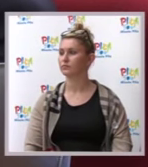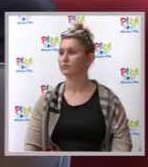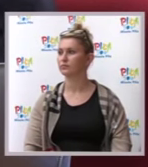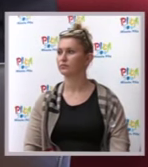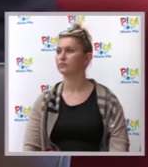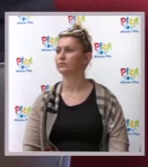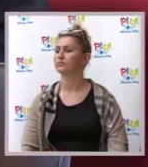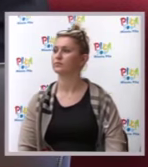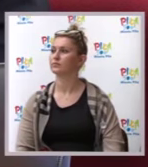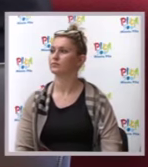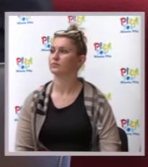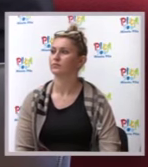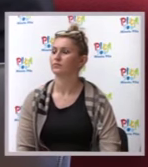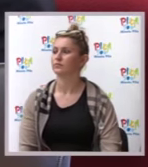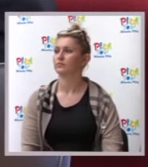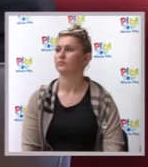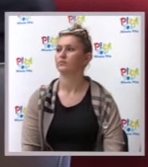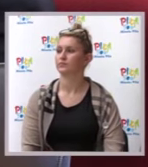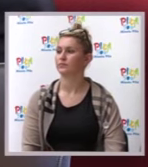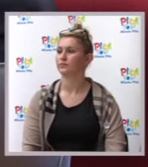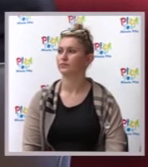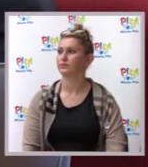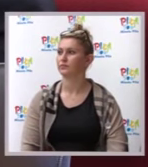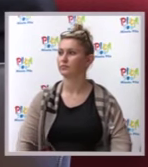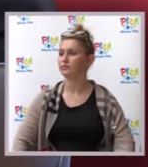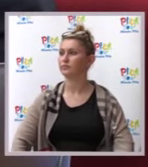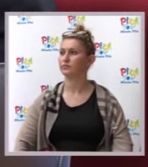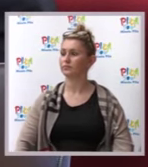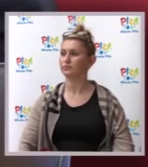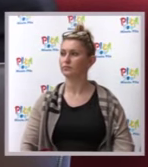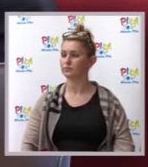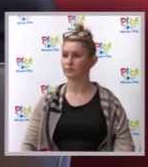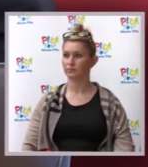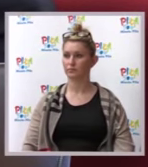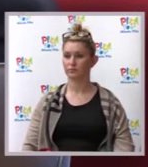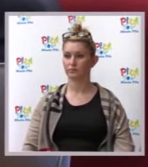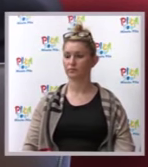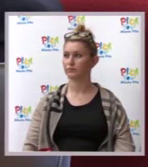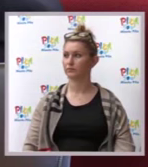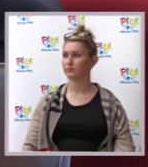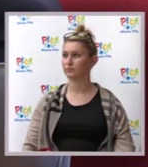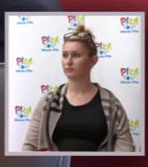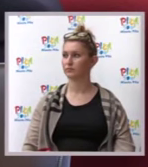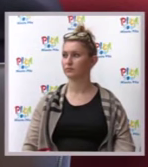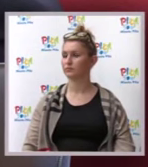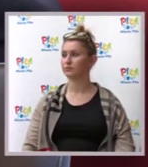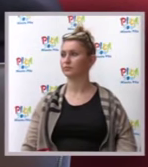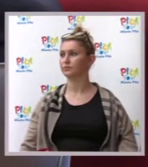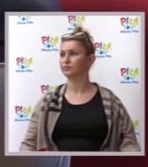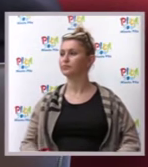do czegoś innego, że było inaczej prezentowane stanowisko miasta, bo przez ostatnie